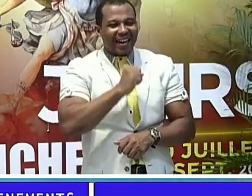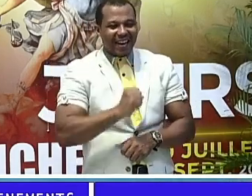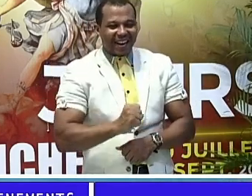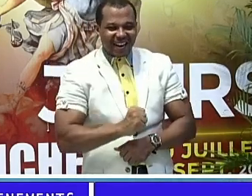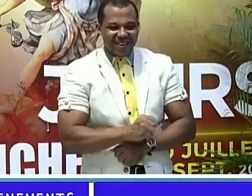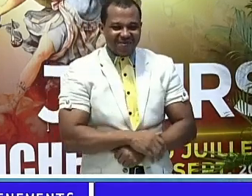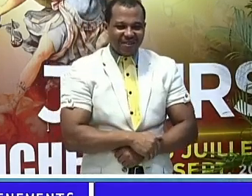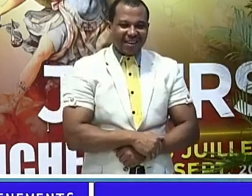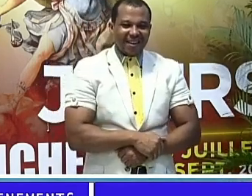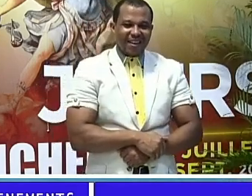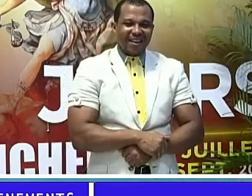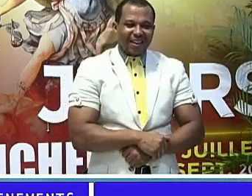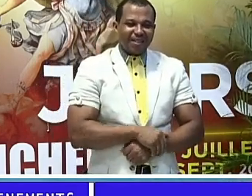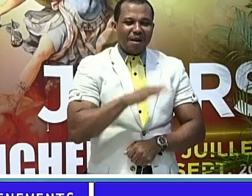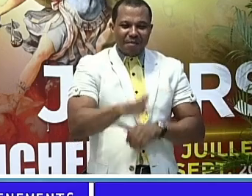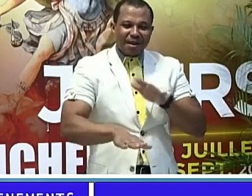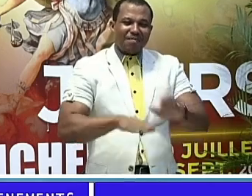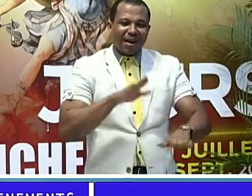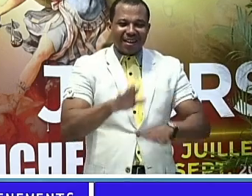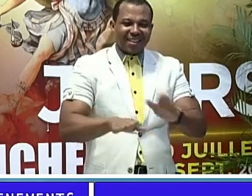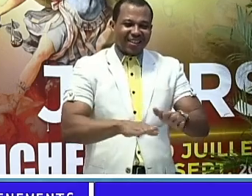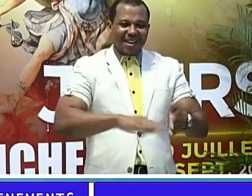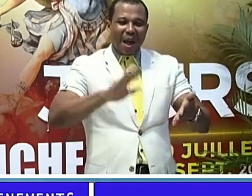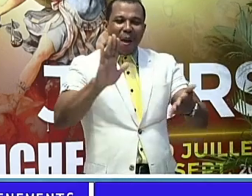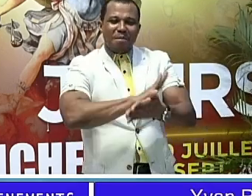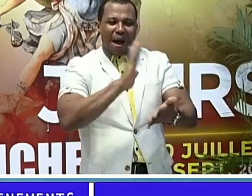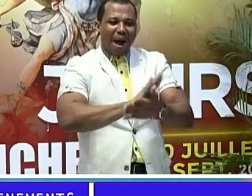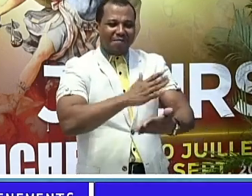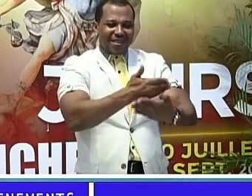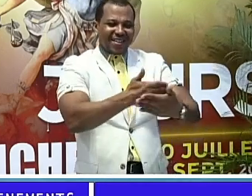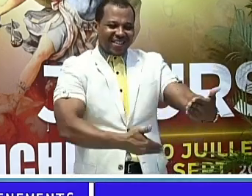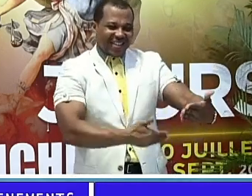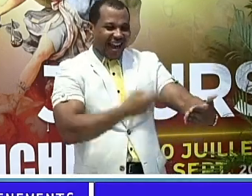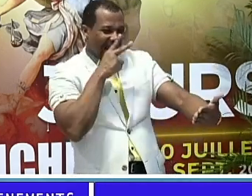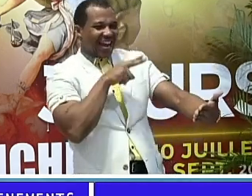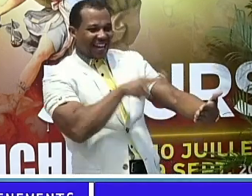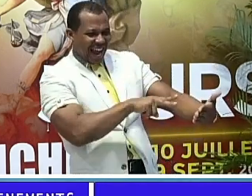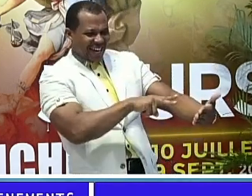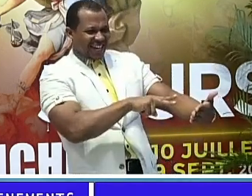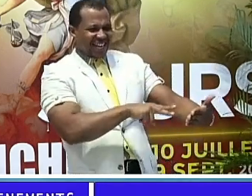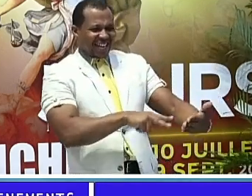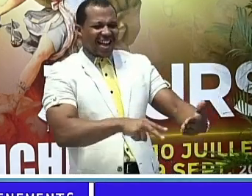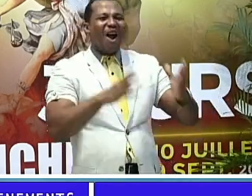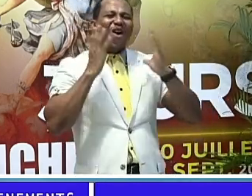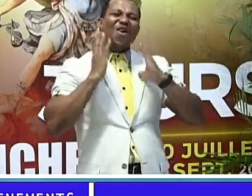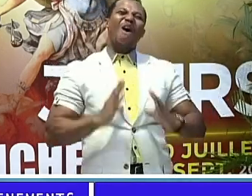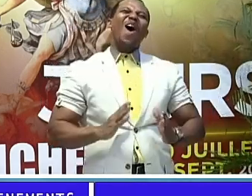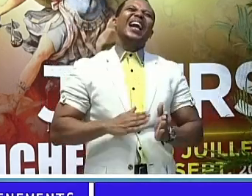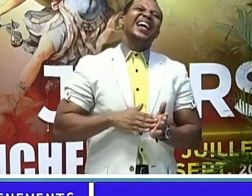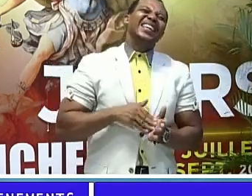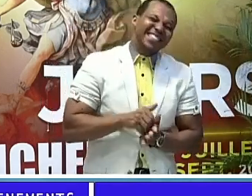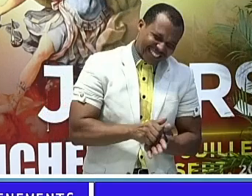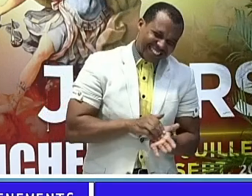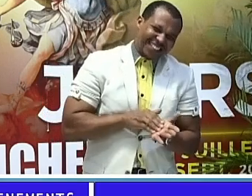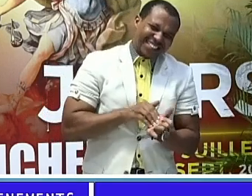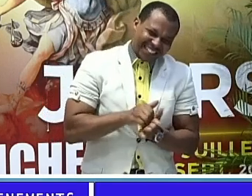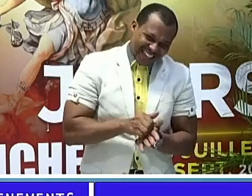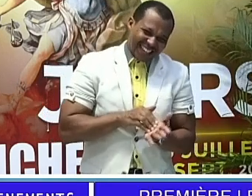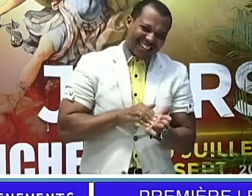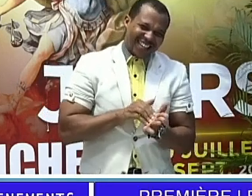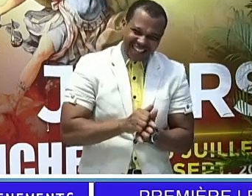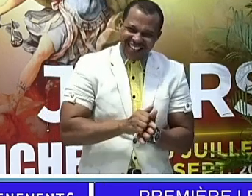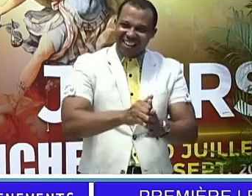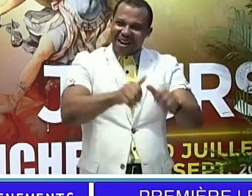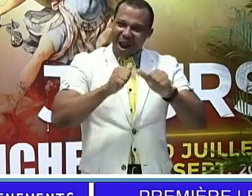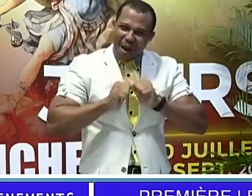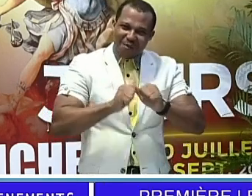baptiste darling, garde dans baptiste moi soir ouais qui date ouais me t'ai fait. Toutes zone craser net. Mais n'a continué son belle